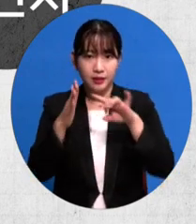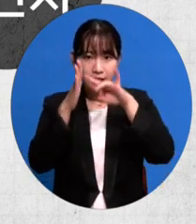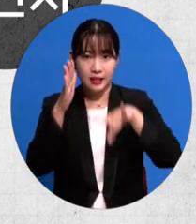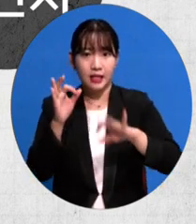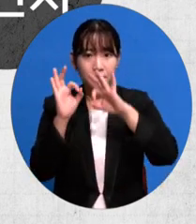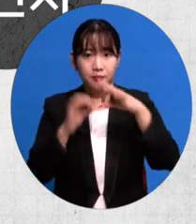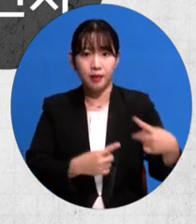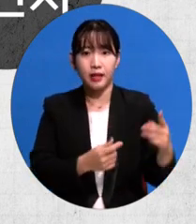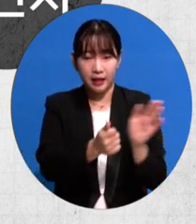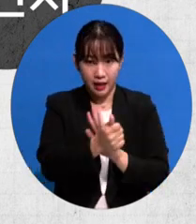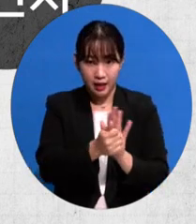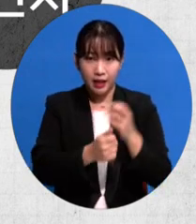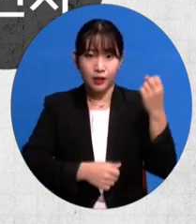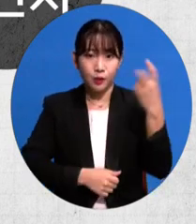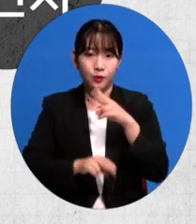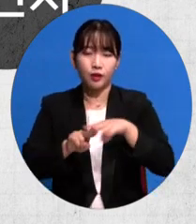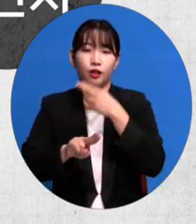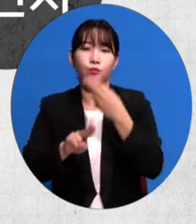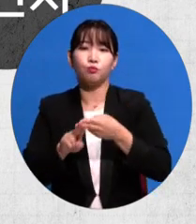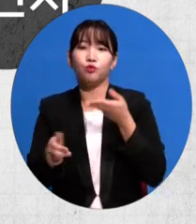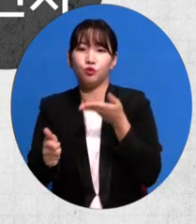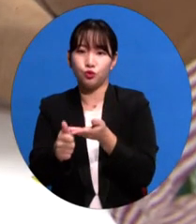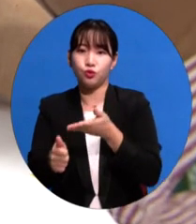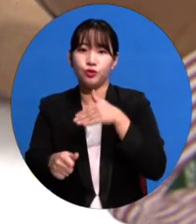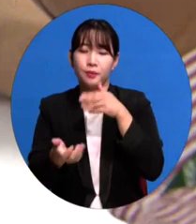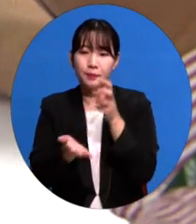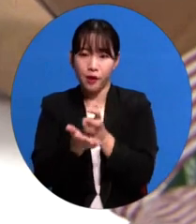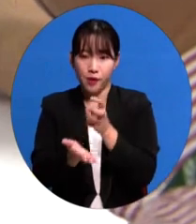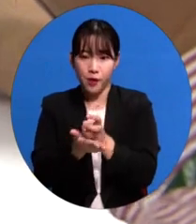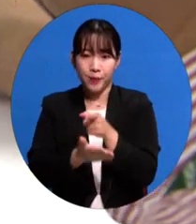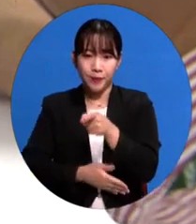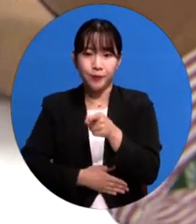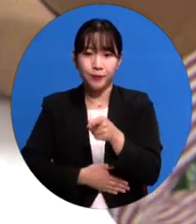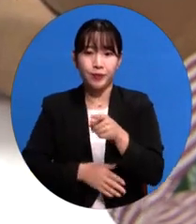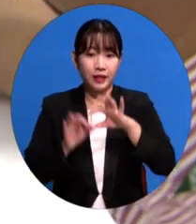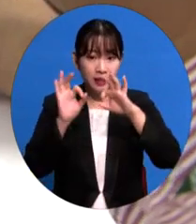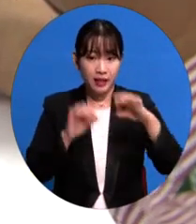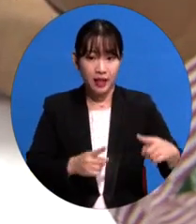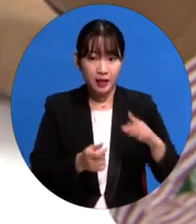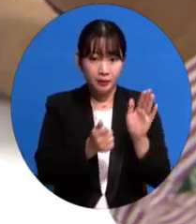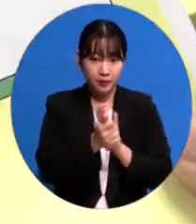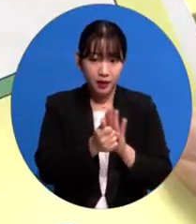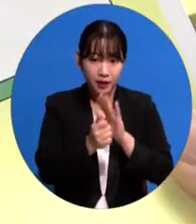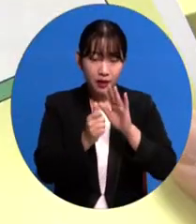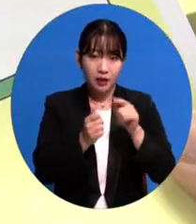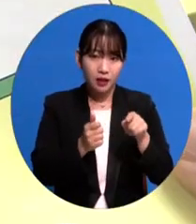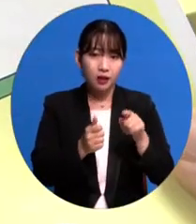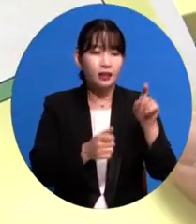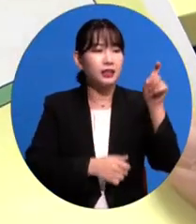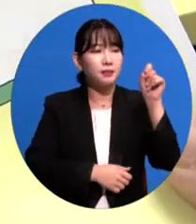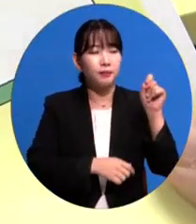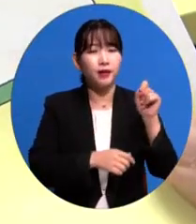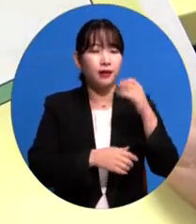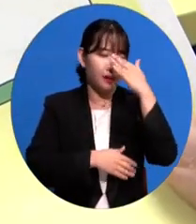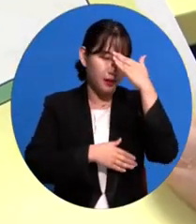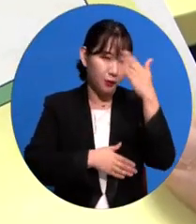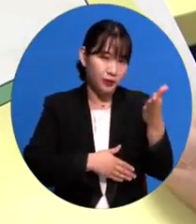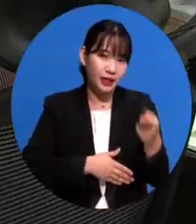혜택과 답례품을 돌려주는 제도입니다. 세액 공제는 10만 원까지 전액 공제하고 초과